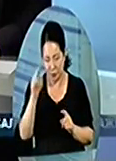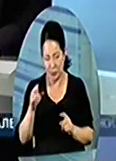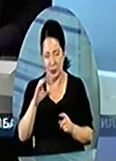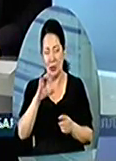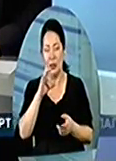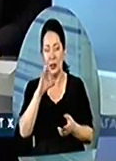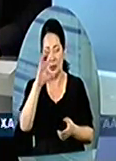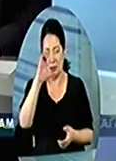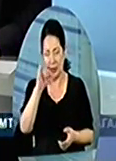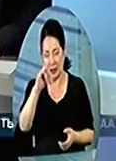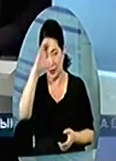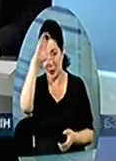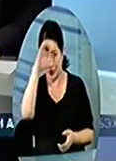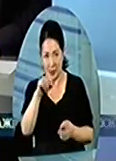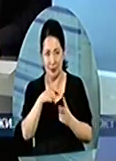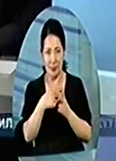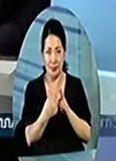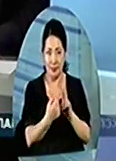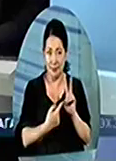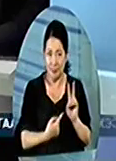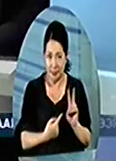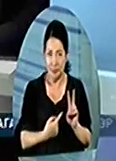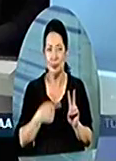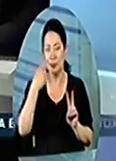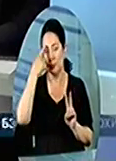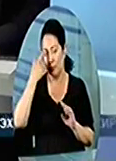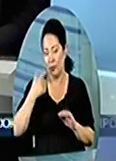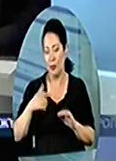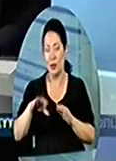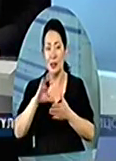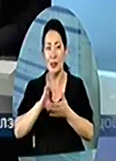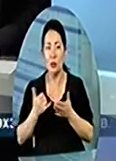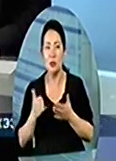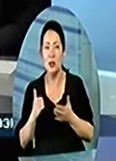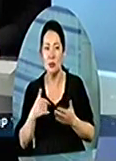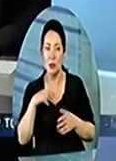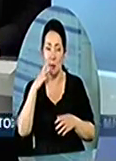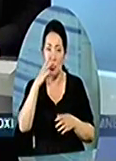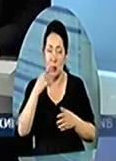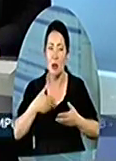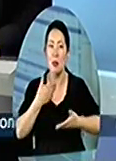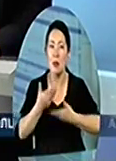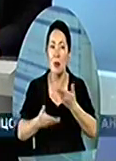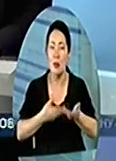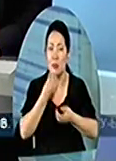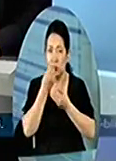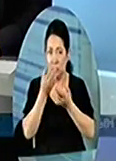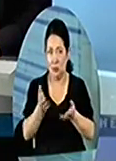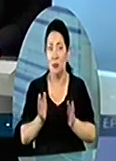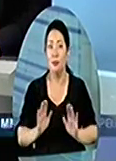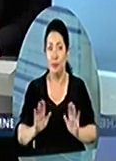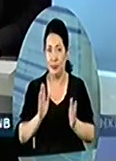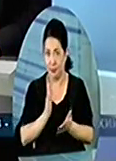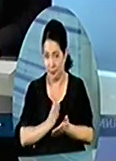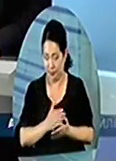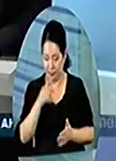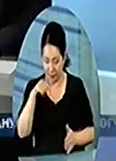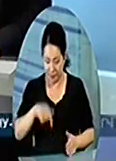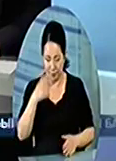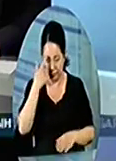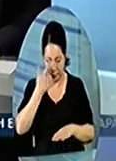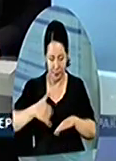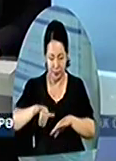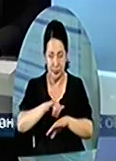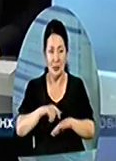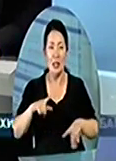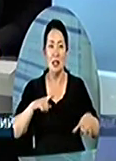зүгээсээс өнөөдрийн одоо Монголын санхүүгийн нөхцөл байдлын талаар бас мэдээ мэдээлэлүүд бас хэлээ. Тэр өнөөдөр Монгол улсын эдийн засаг бол үнэхээр бас